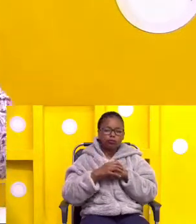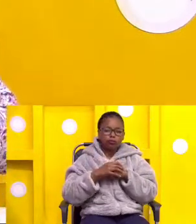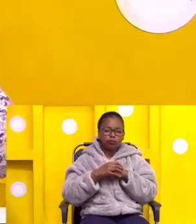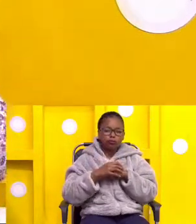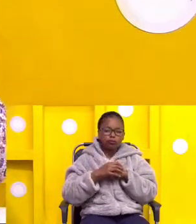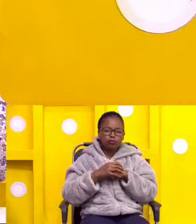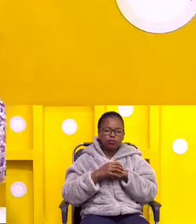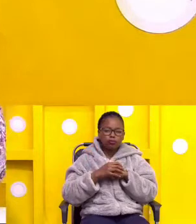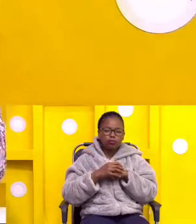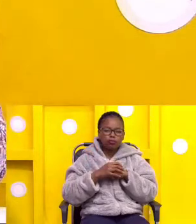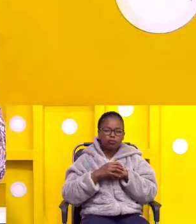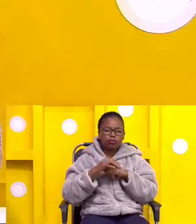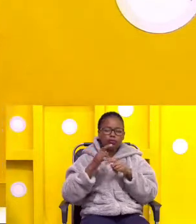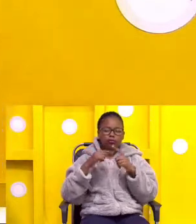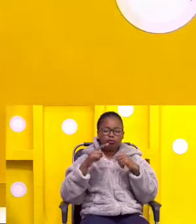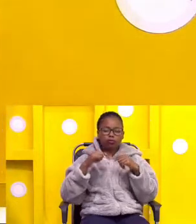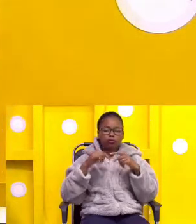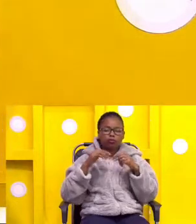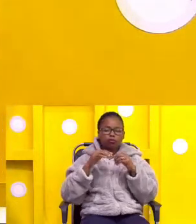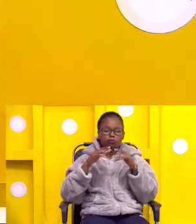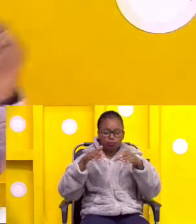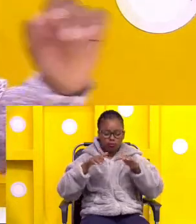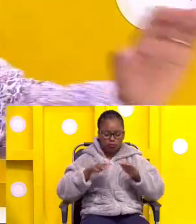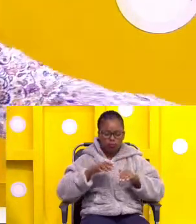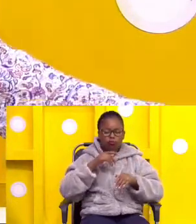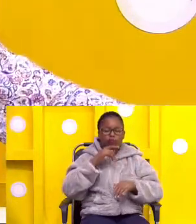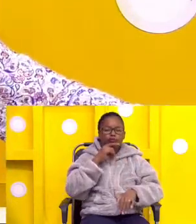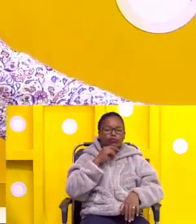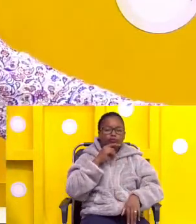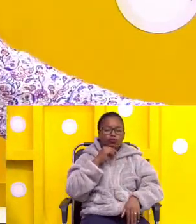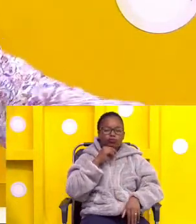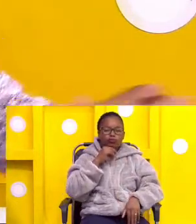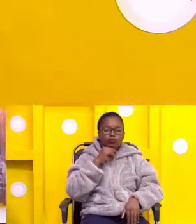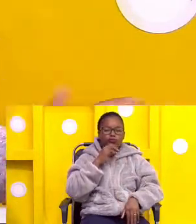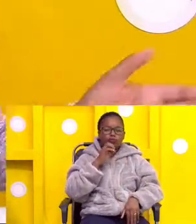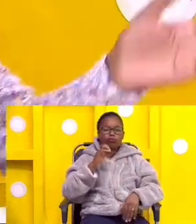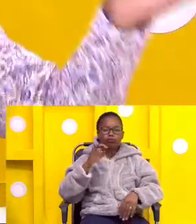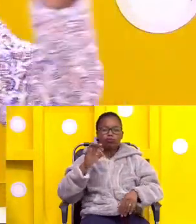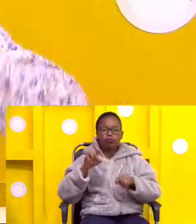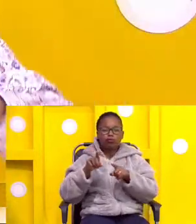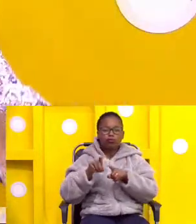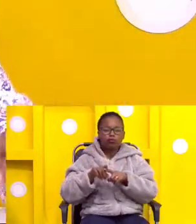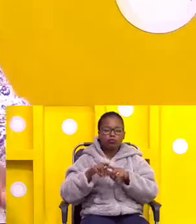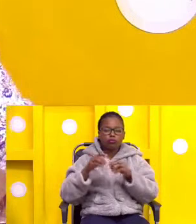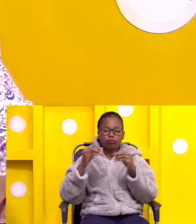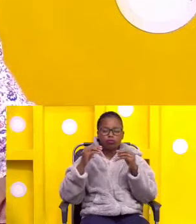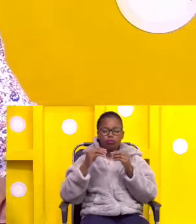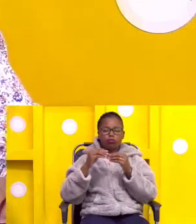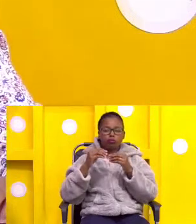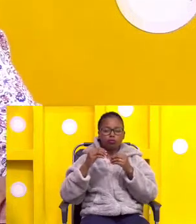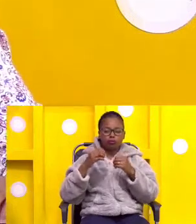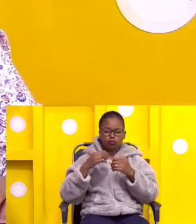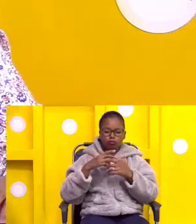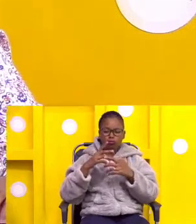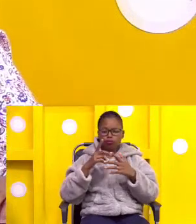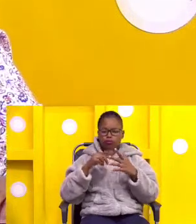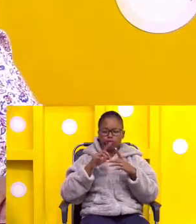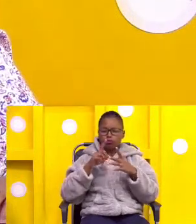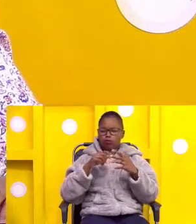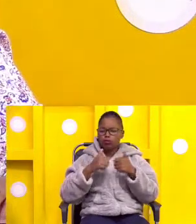dhiko mafafa wa pastari. Nalegi magiyo kama dhiko mafafa wa ule magitoga na kuhuwa. Makiyo kakula adhi ya